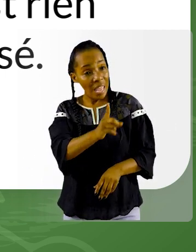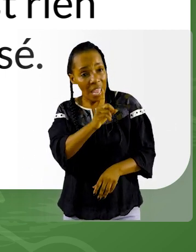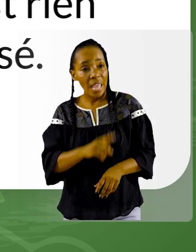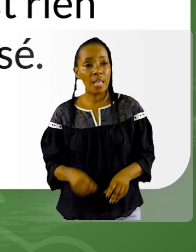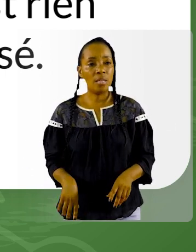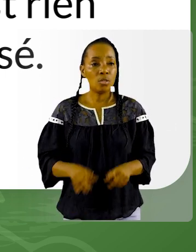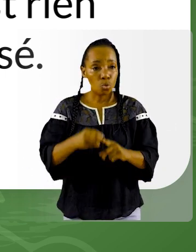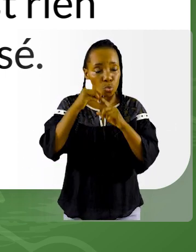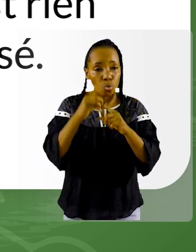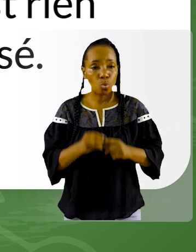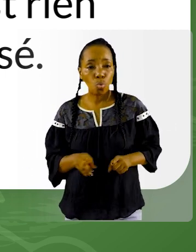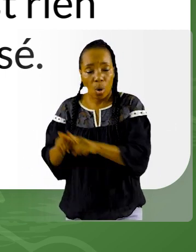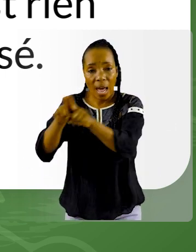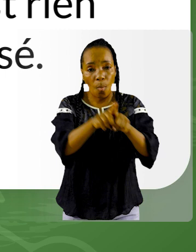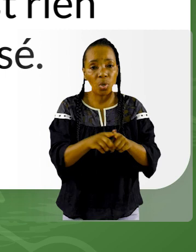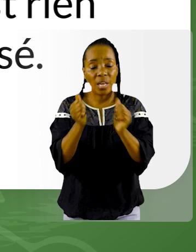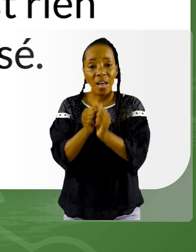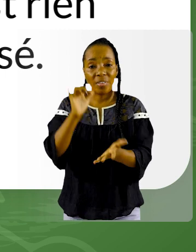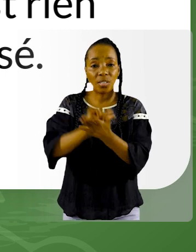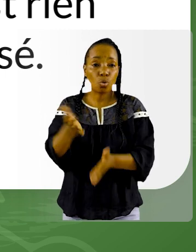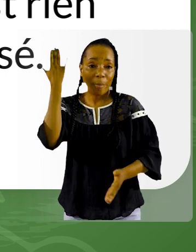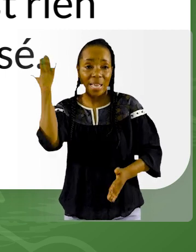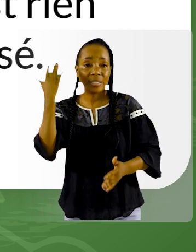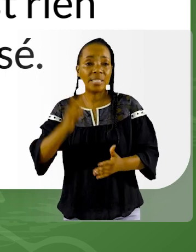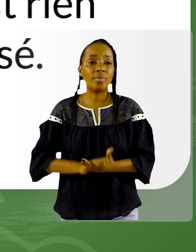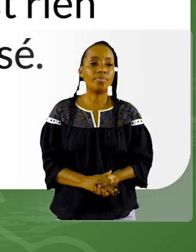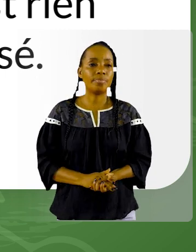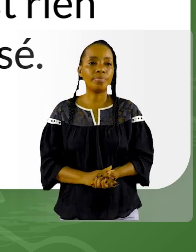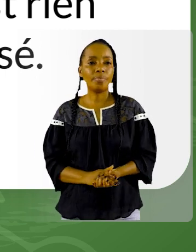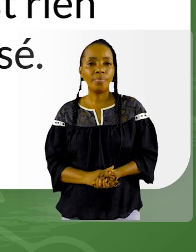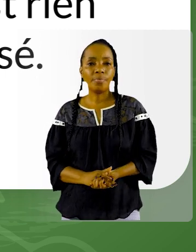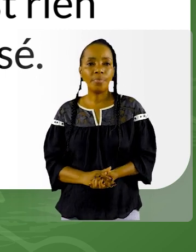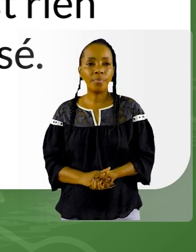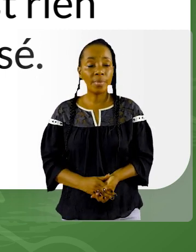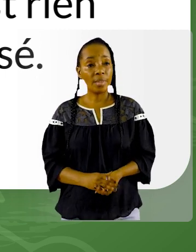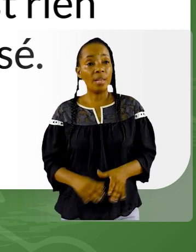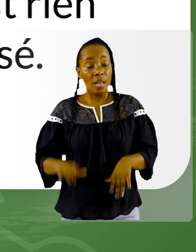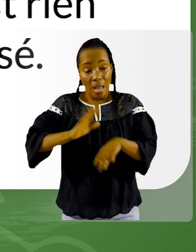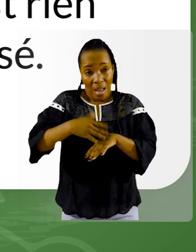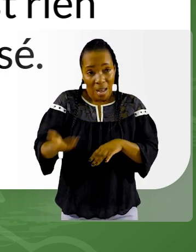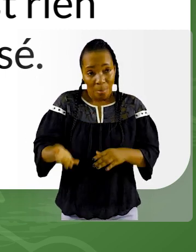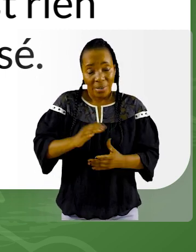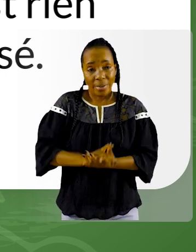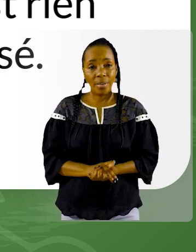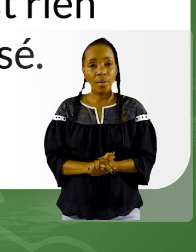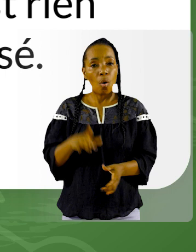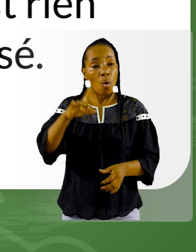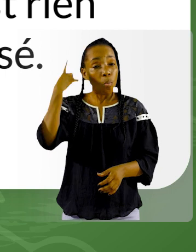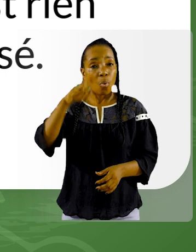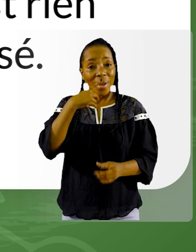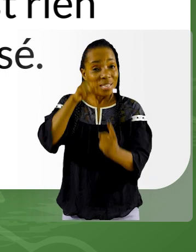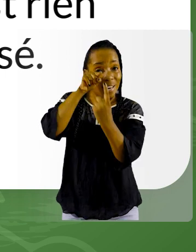l'authenticité n'est rien d'autre que l'harmonie avec ce passé. Ensuite, vous passez à la visée